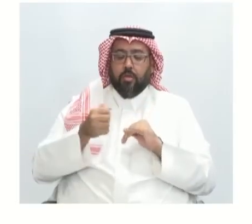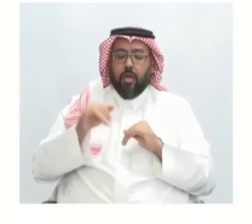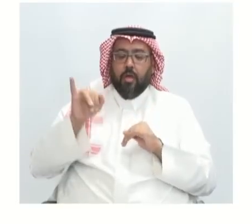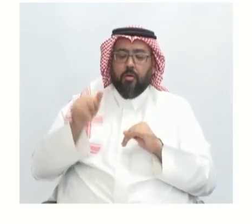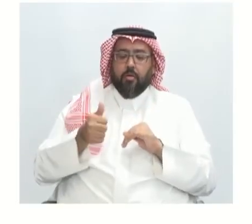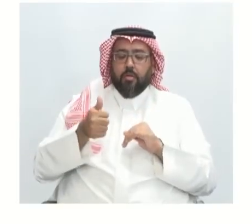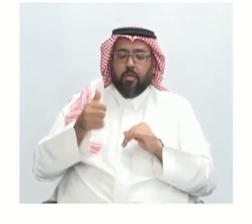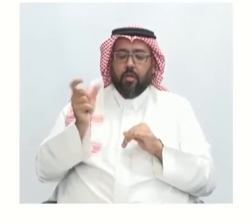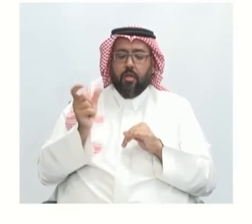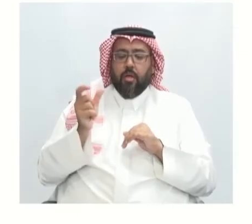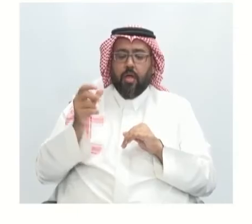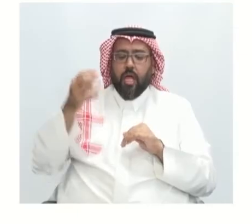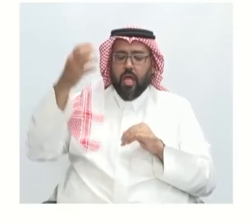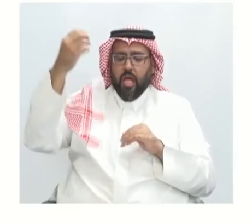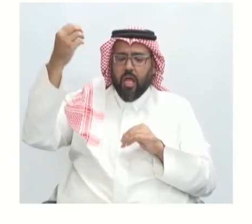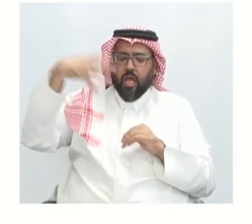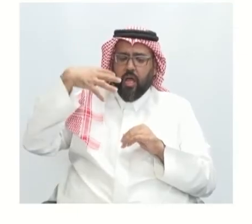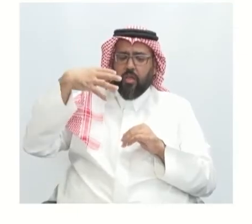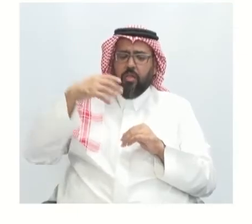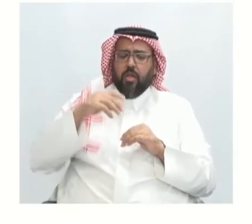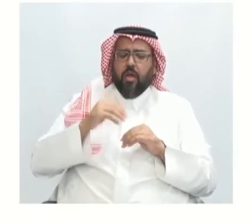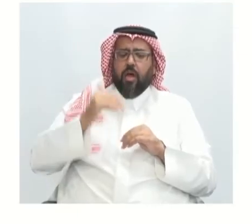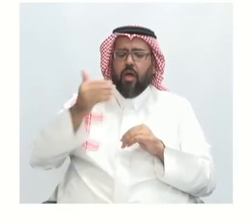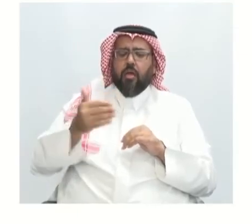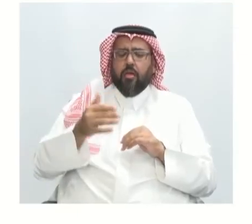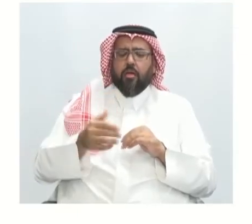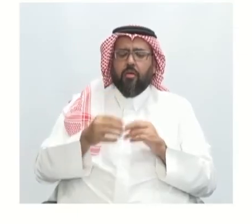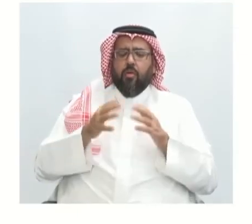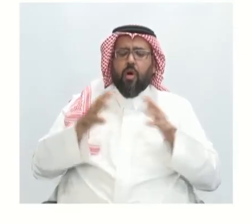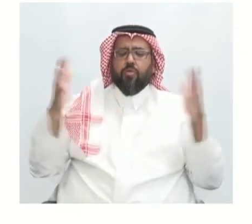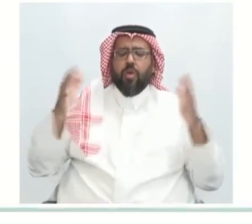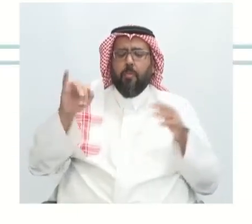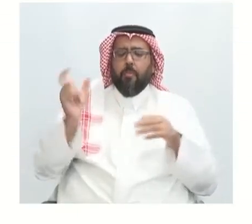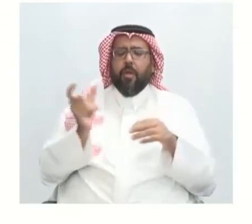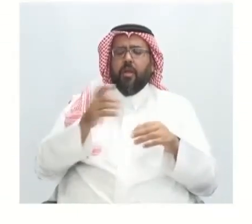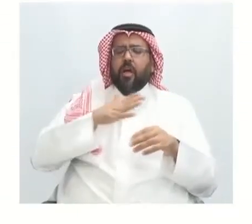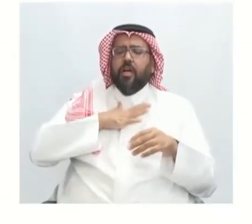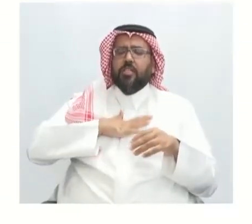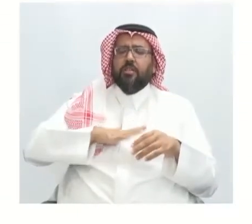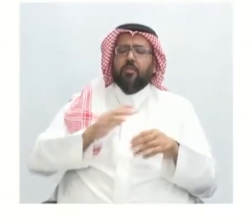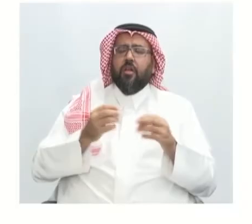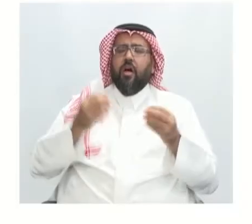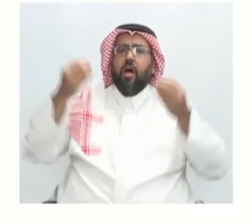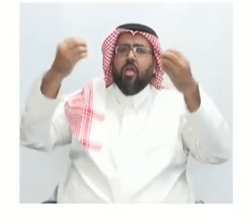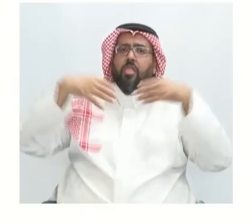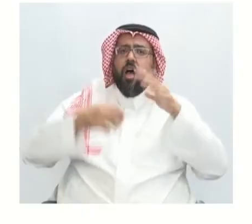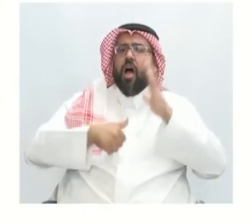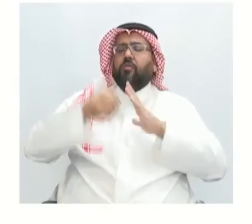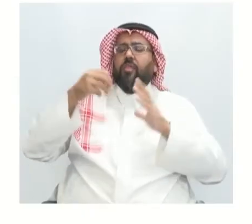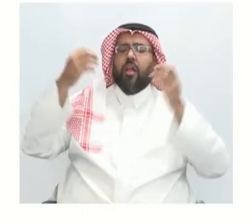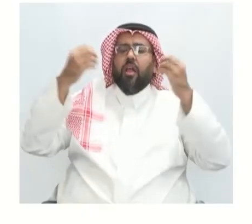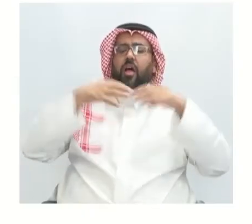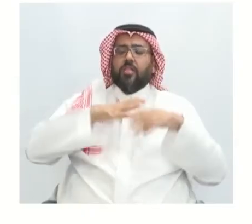اعطي لاحد عطاء خيرا واوسع من الصبر اللهم صل وسلم على نبينا محمد